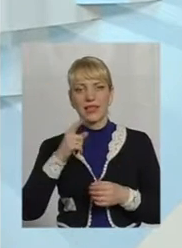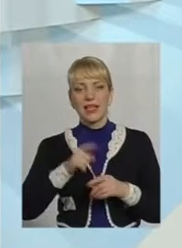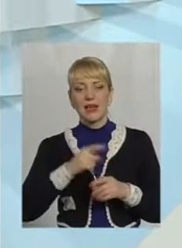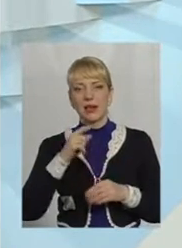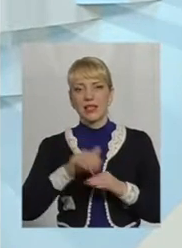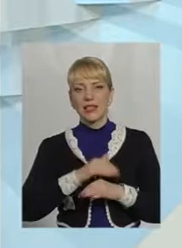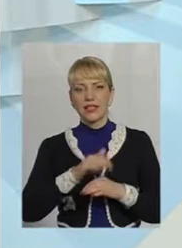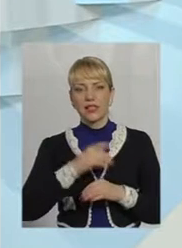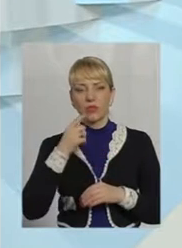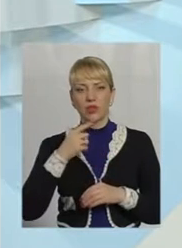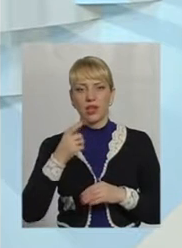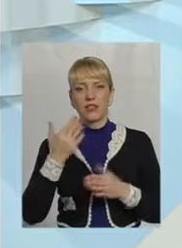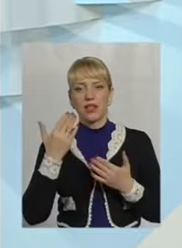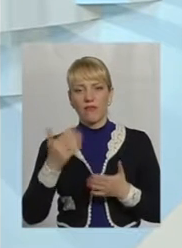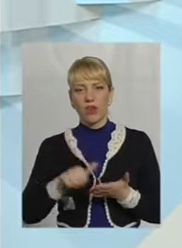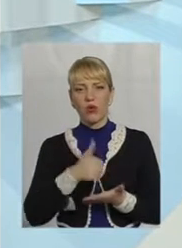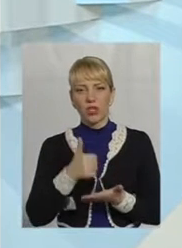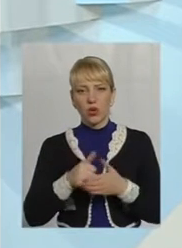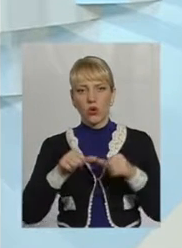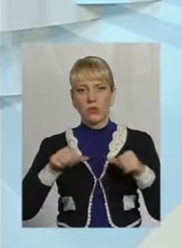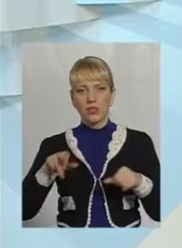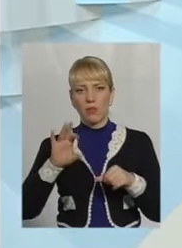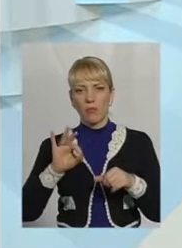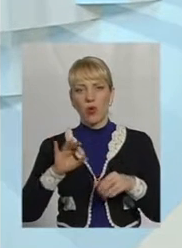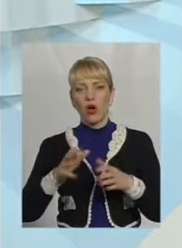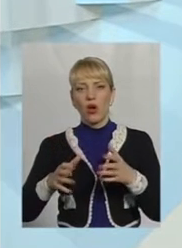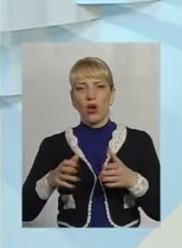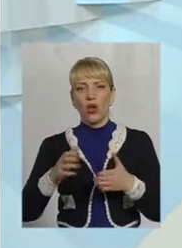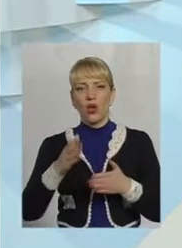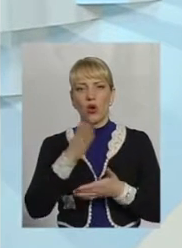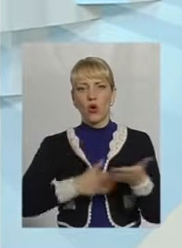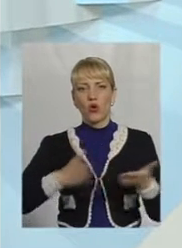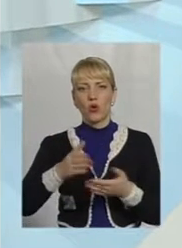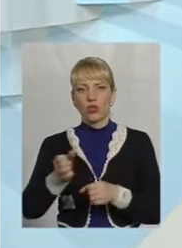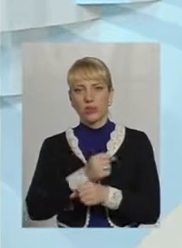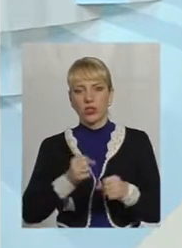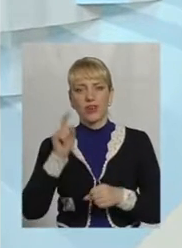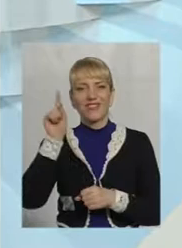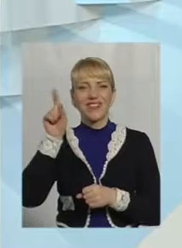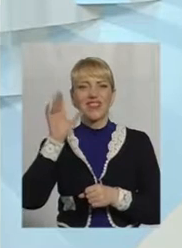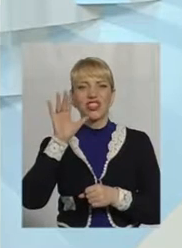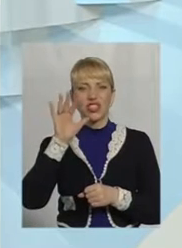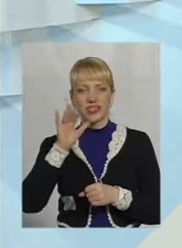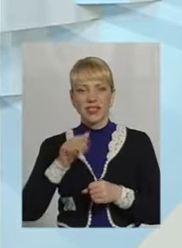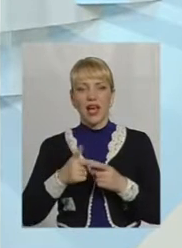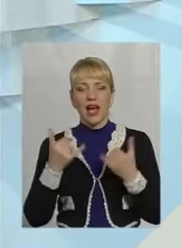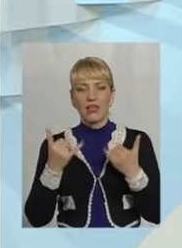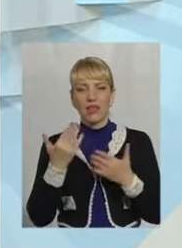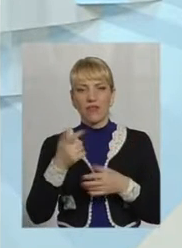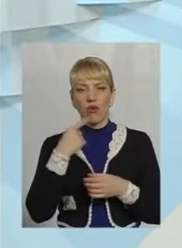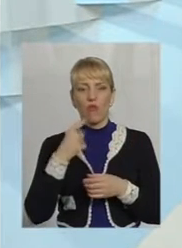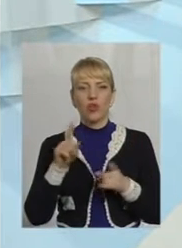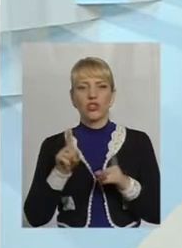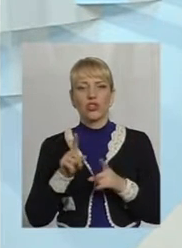будь ласка, ви очолювали комісію по роззброєнню в ті часи, а зараз ви говорите,